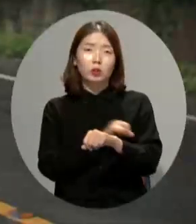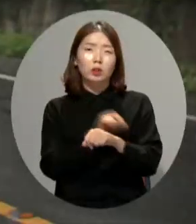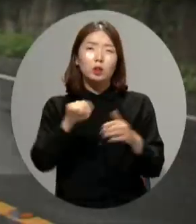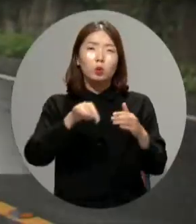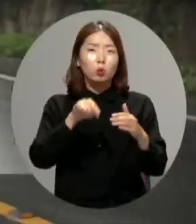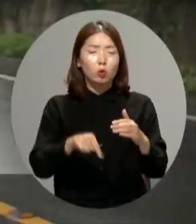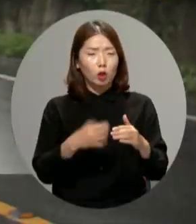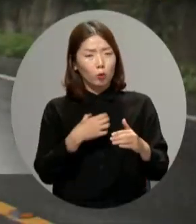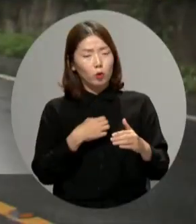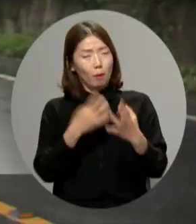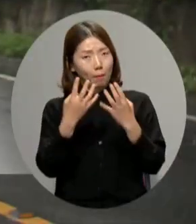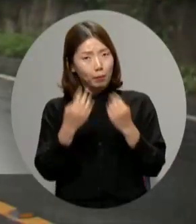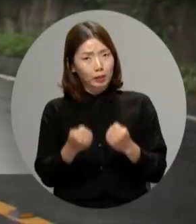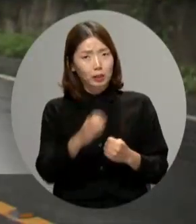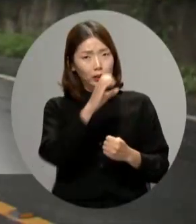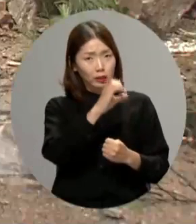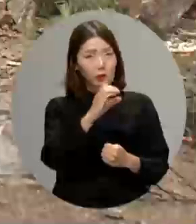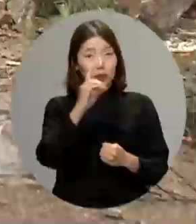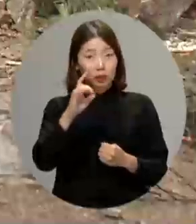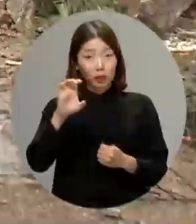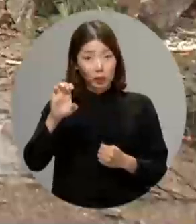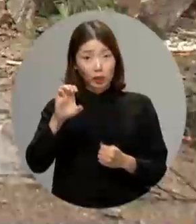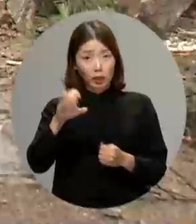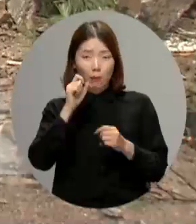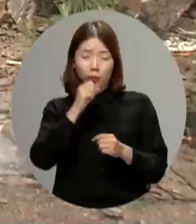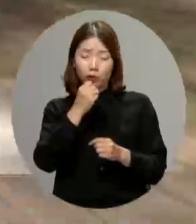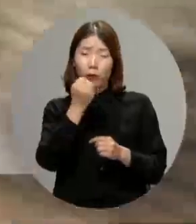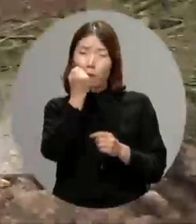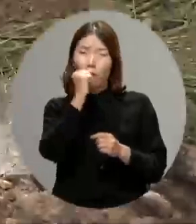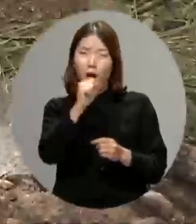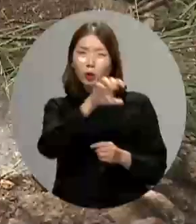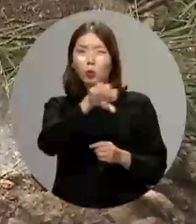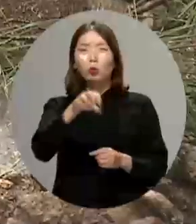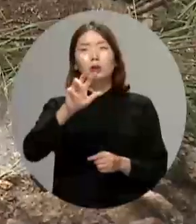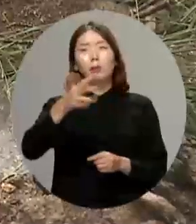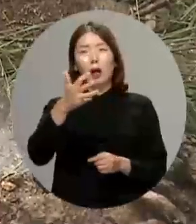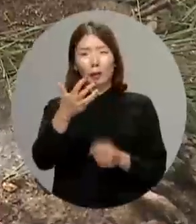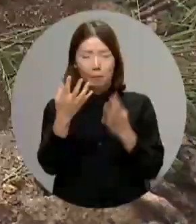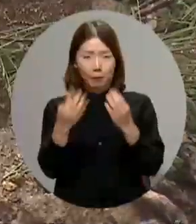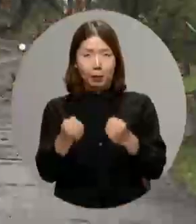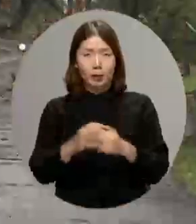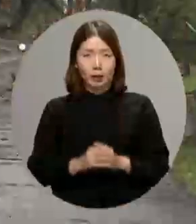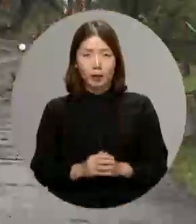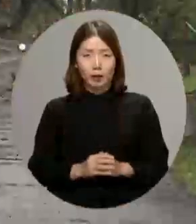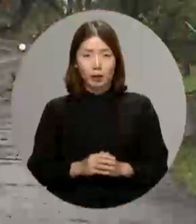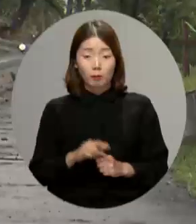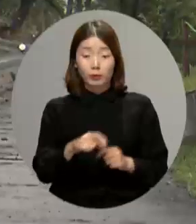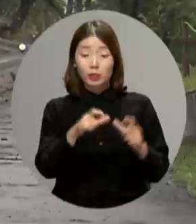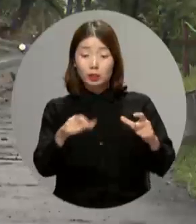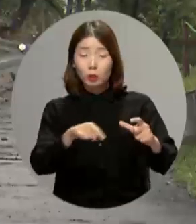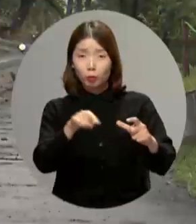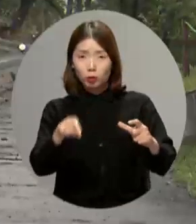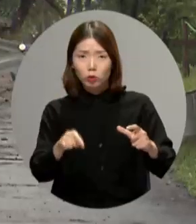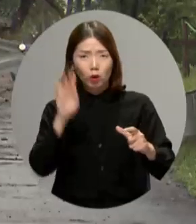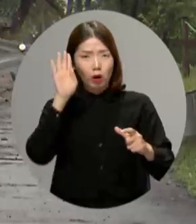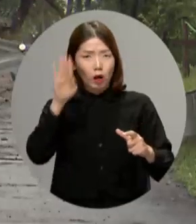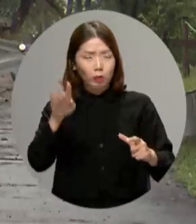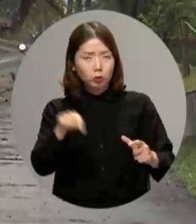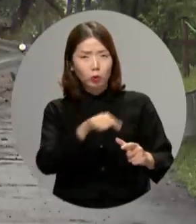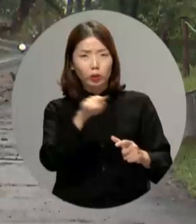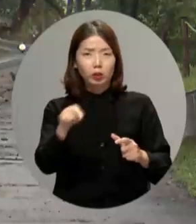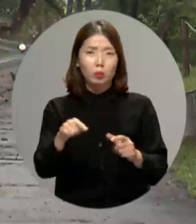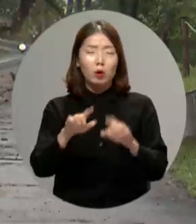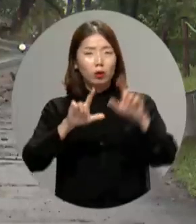중 재해 위험도가 높은 CD 2등급을 받은 곳이 800곳이나 됩니다. 해당 지역 주민들은 앞으로